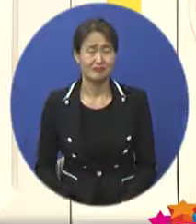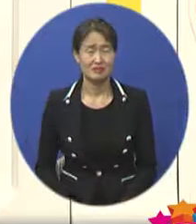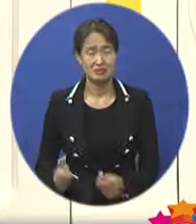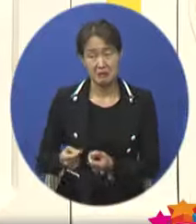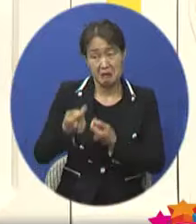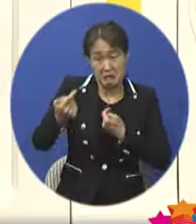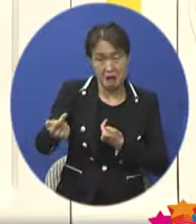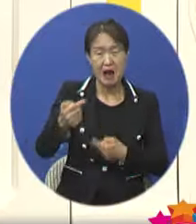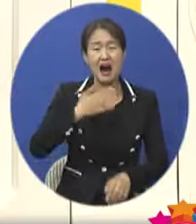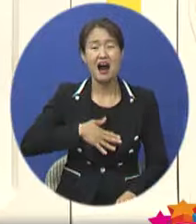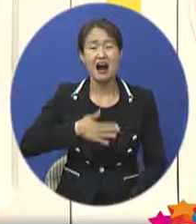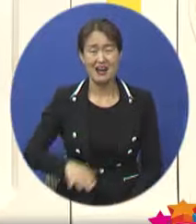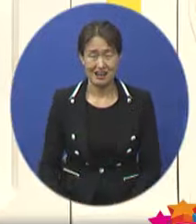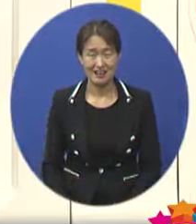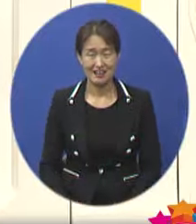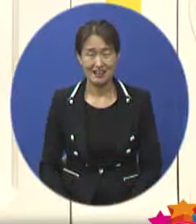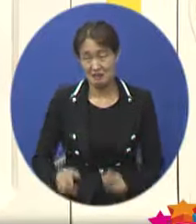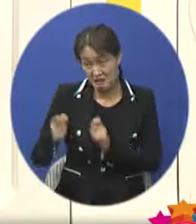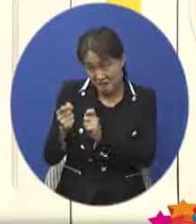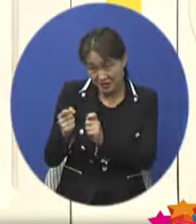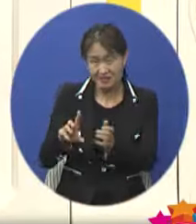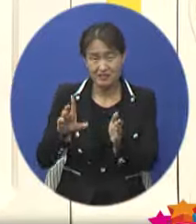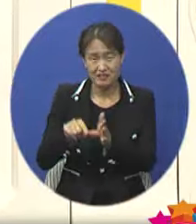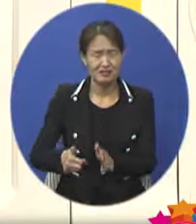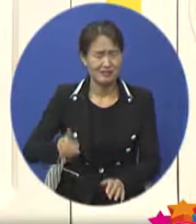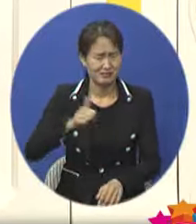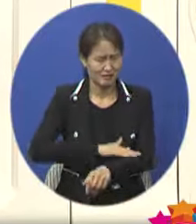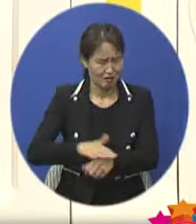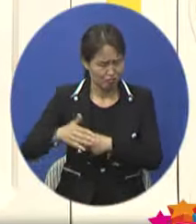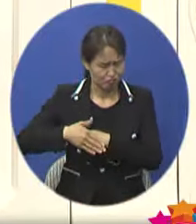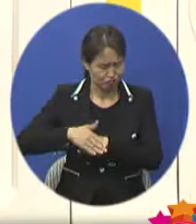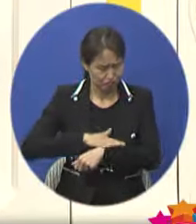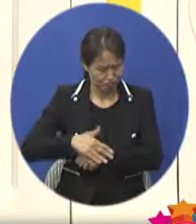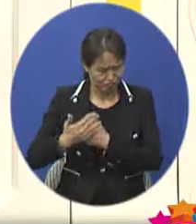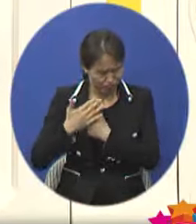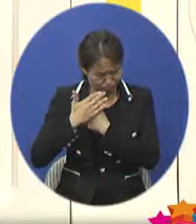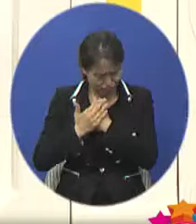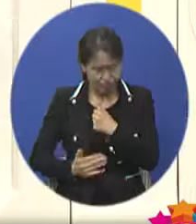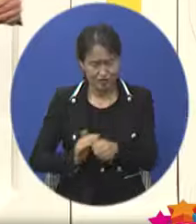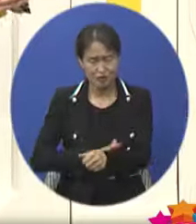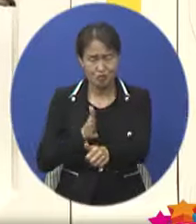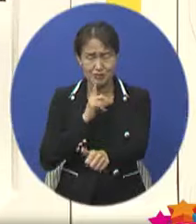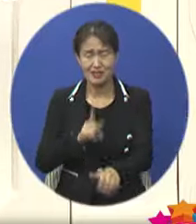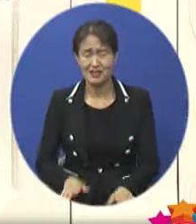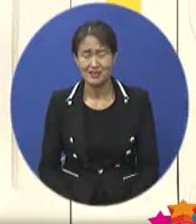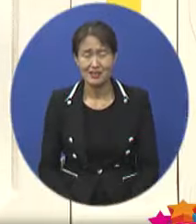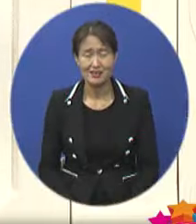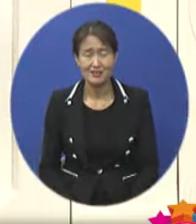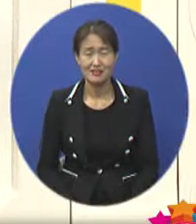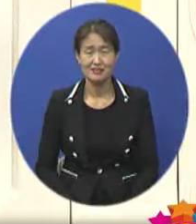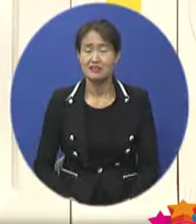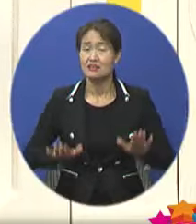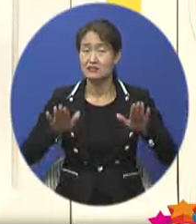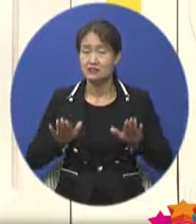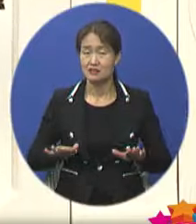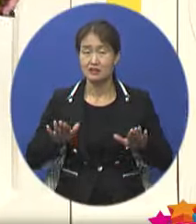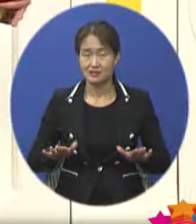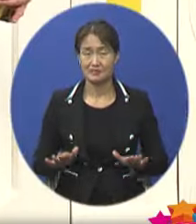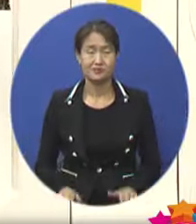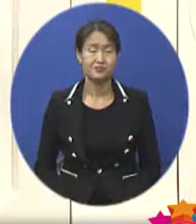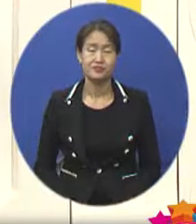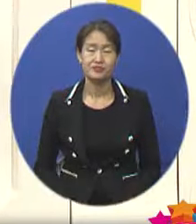떨어져 봐야 알지. 예. 가까이 있을 때 잘하세요. 예. 그럴게요. 예. 예. 아 근데 네. 어, 거기 지금